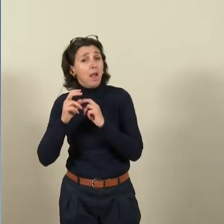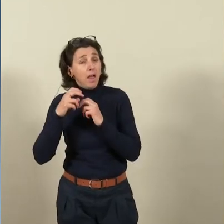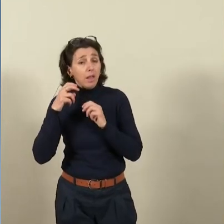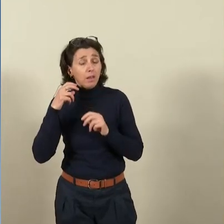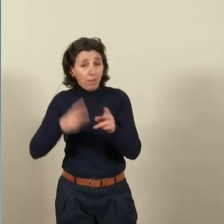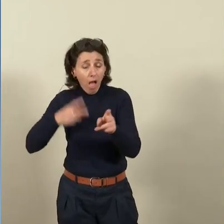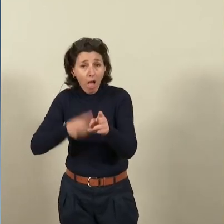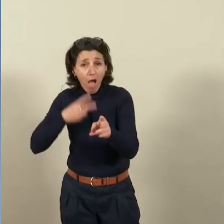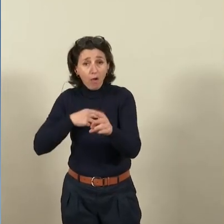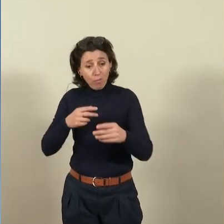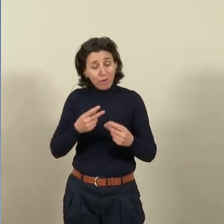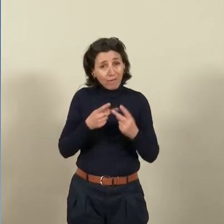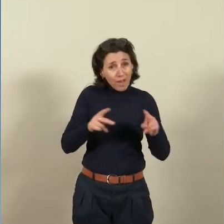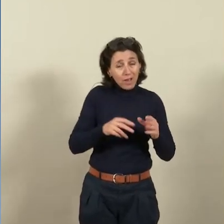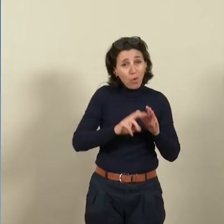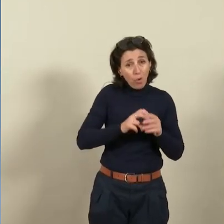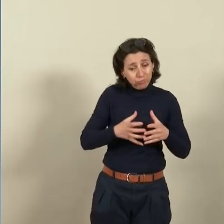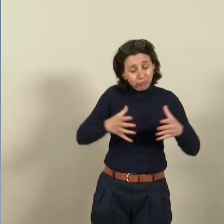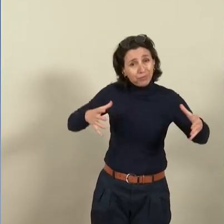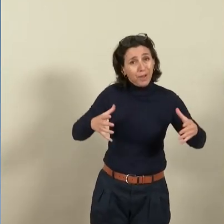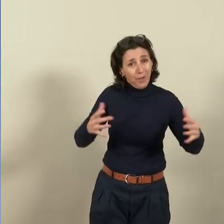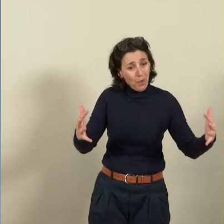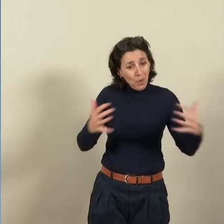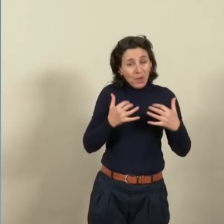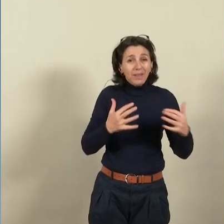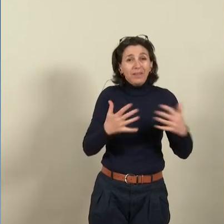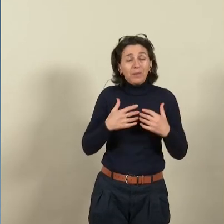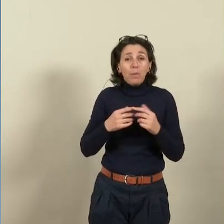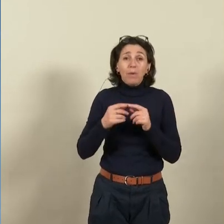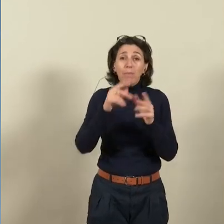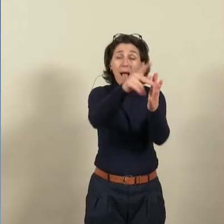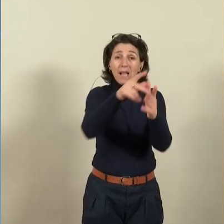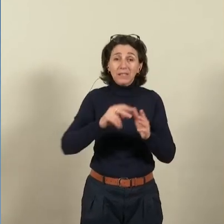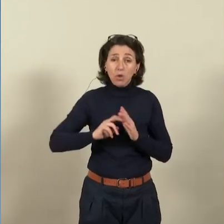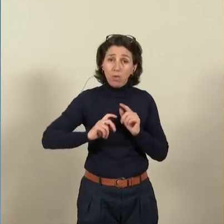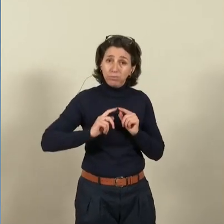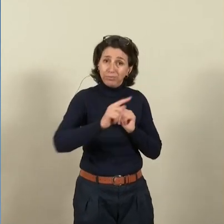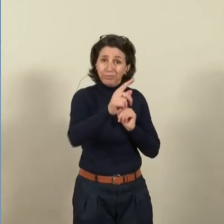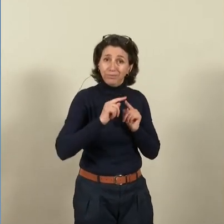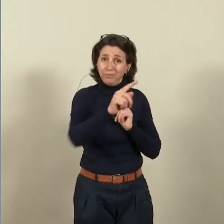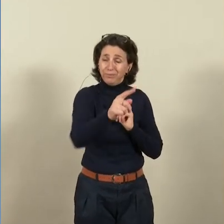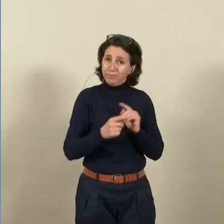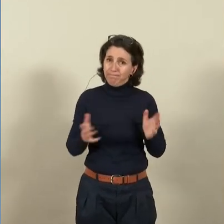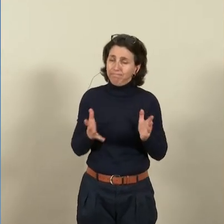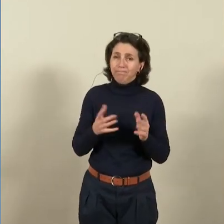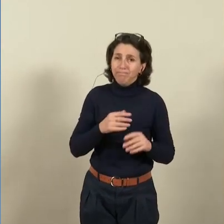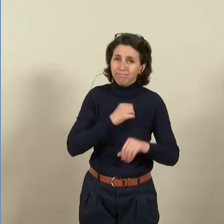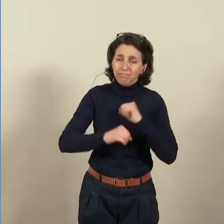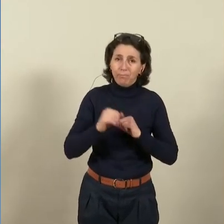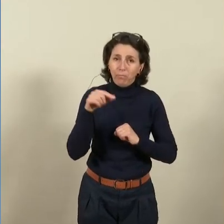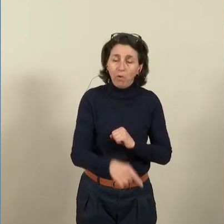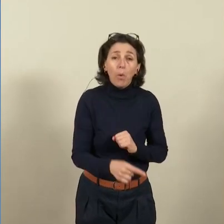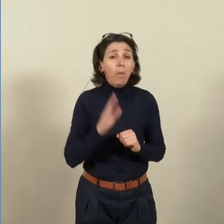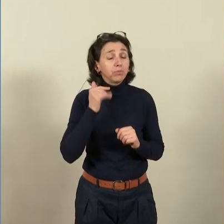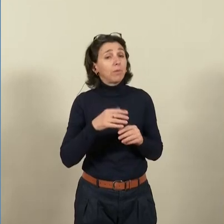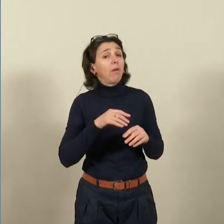grenobloise l'amélioration de la laison Grenoble Paris est donc indispensable en conséquence le conseil municipal